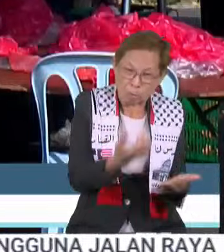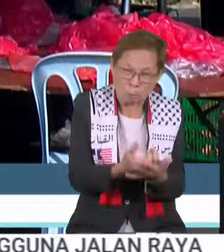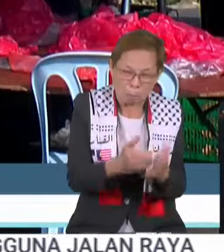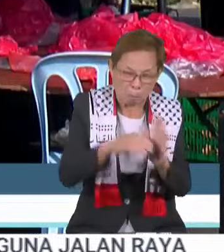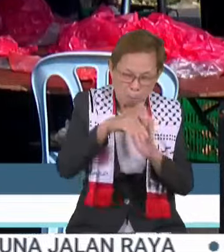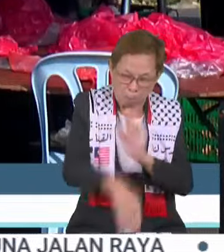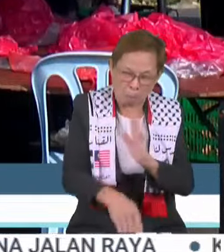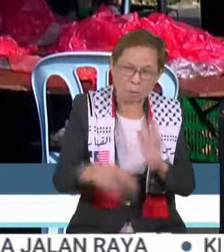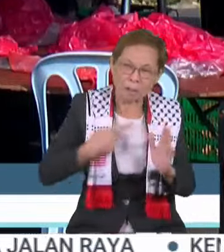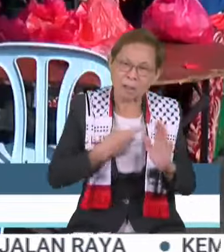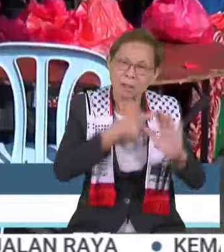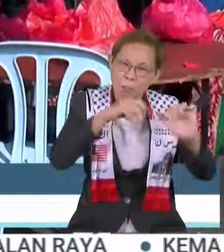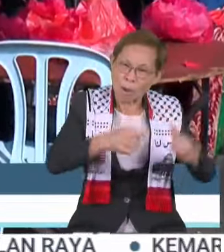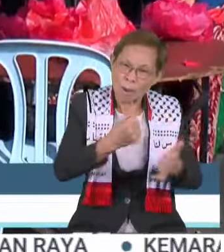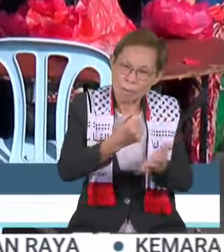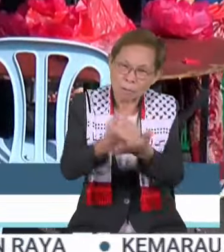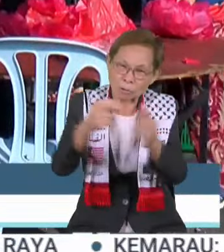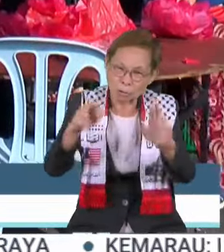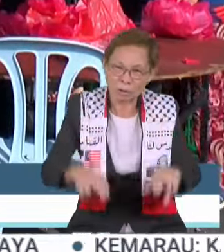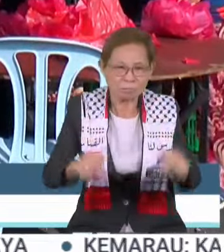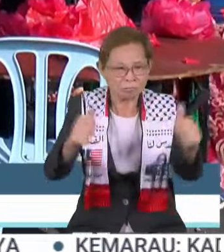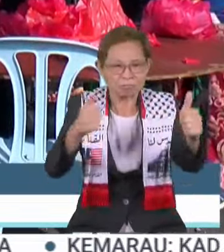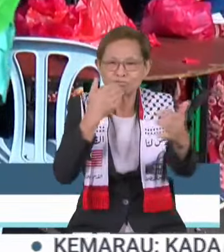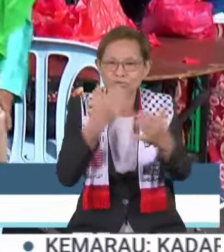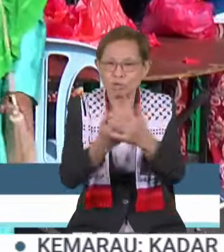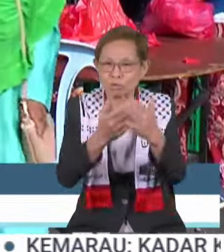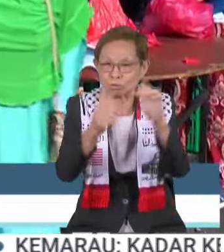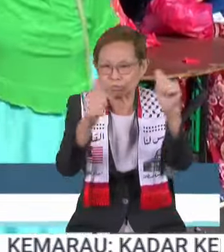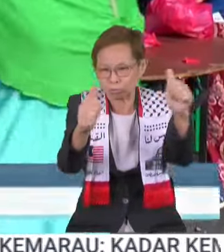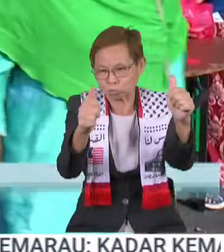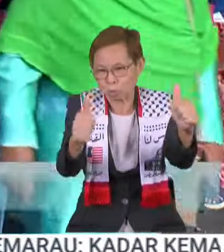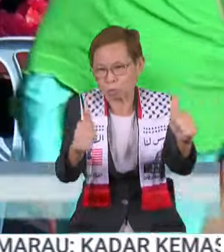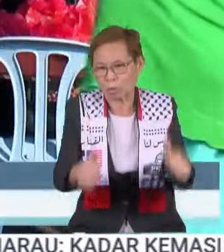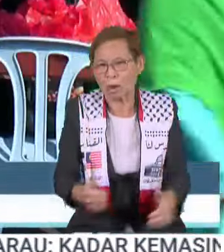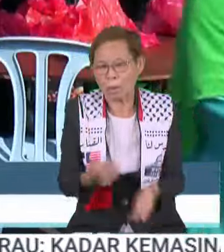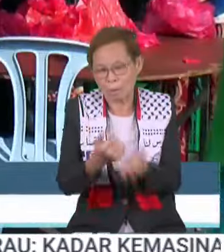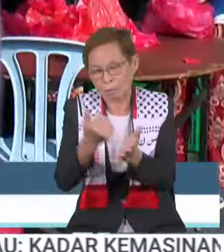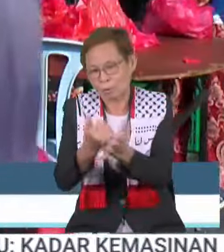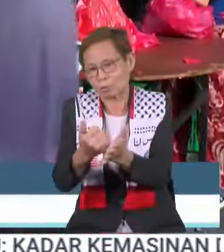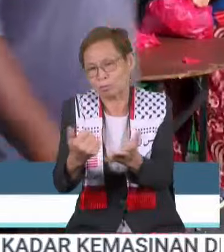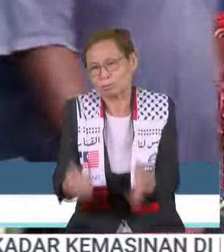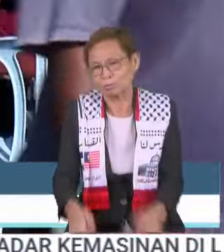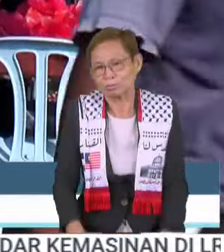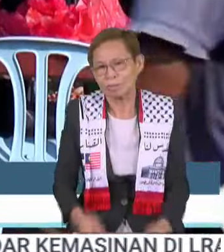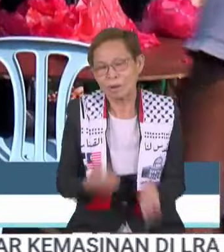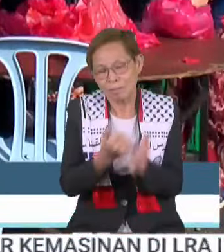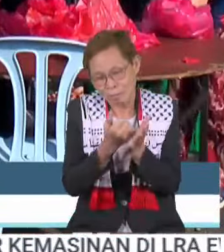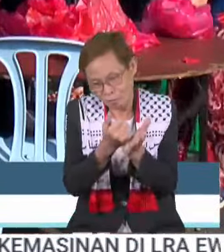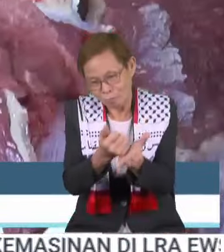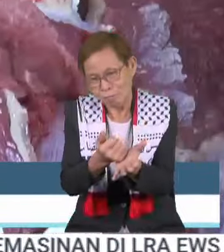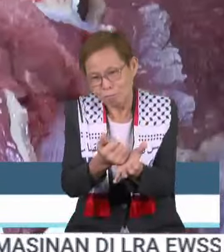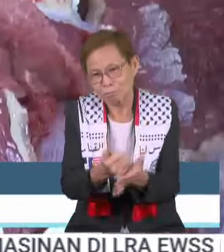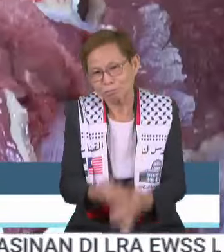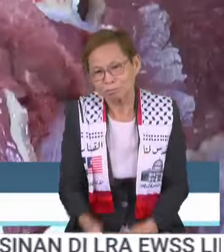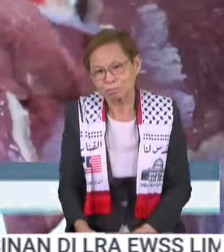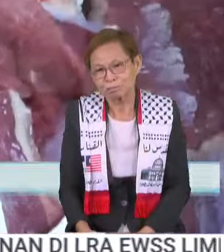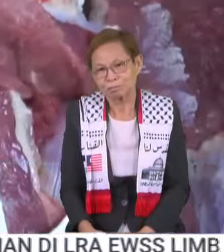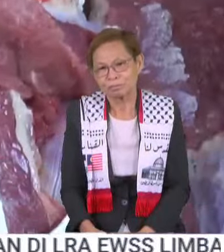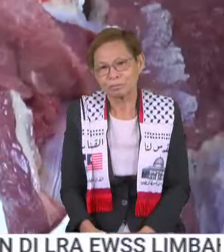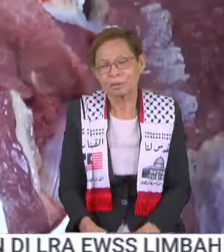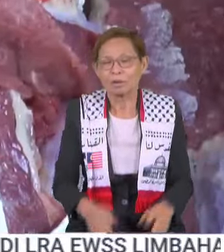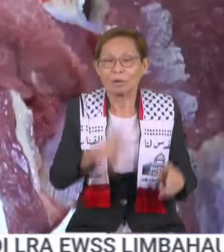dapat membantu rakyat. Tempat bagus. Sebab apa, membantu lah. Membantu apa? Penduduk